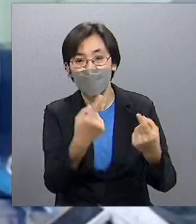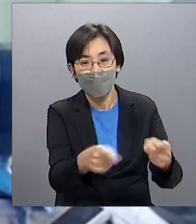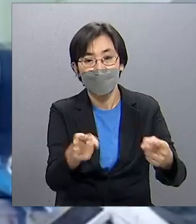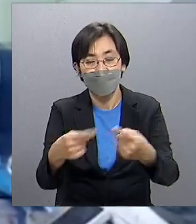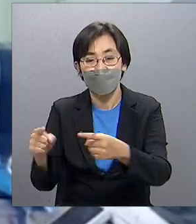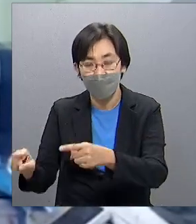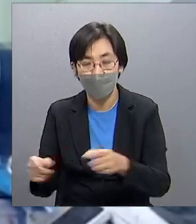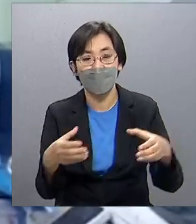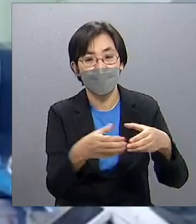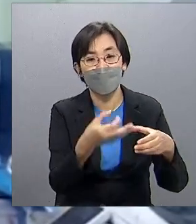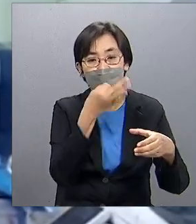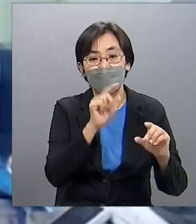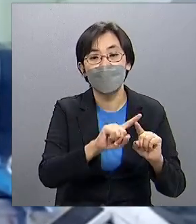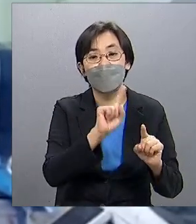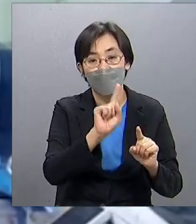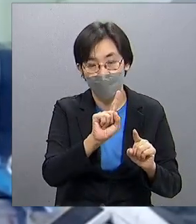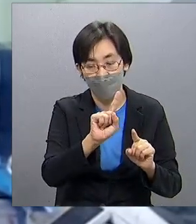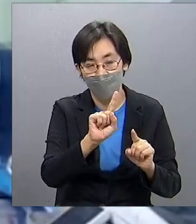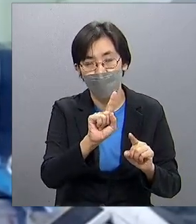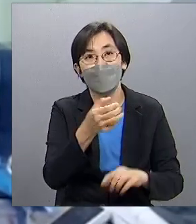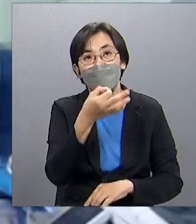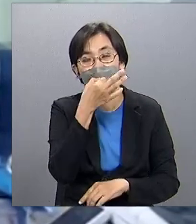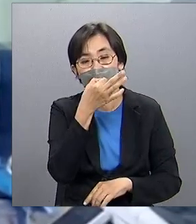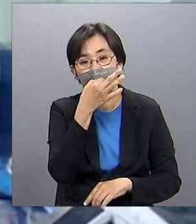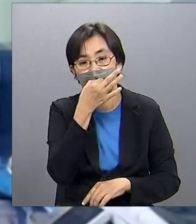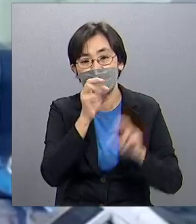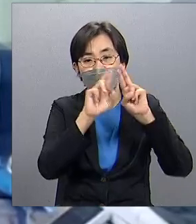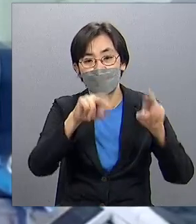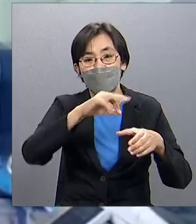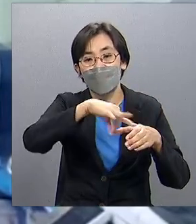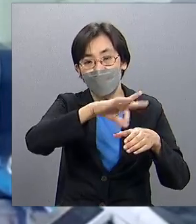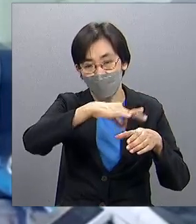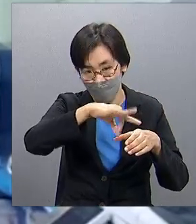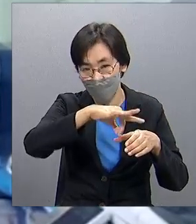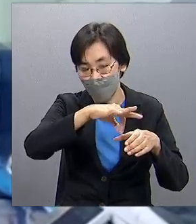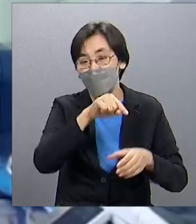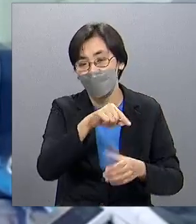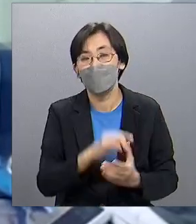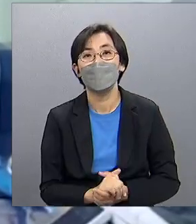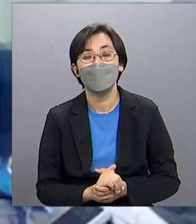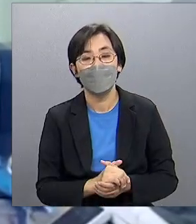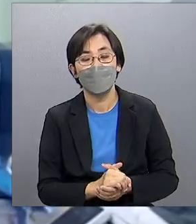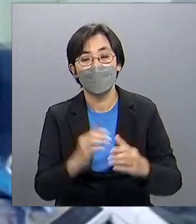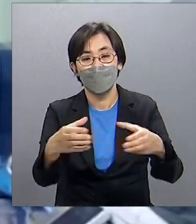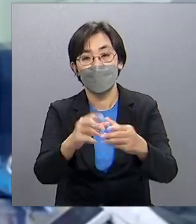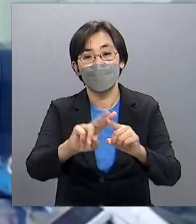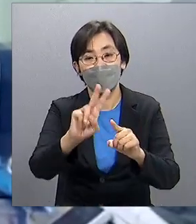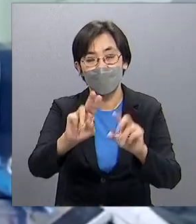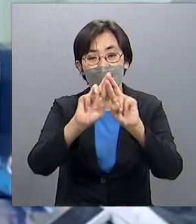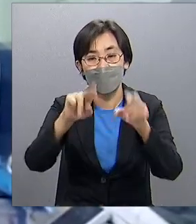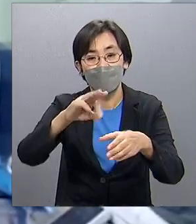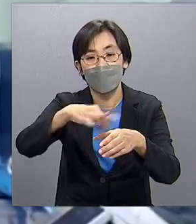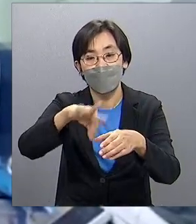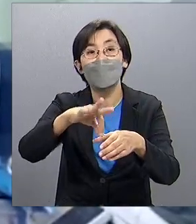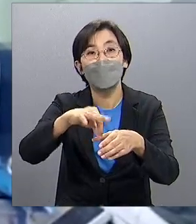1ก็คือกลุ่มร้านกาแฟคุกคอปแอดห้วยเตยนะคะกลุ่มที่2ก็คือร้านกาแฟเฮือนลุ่มพูที่อยู่